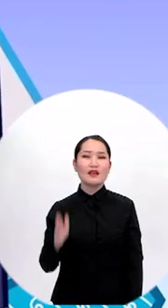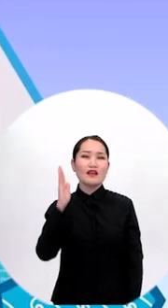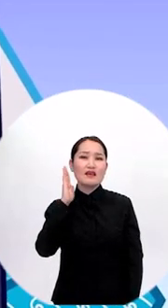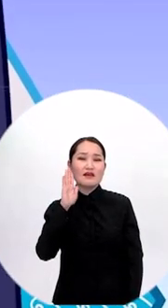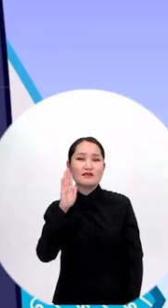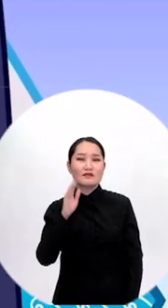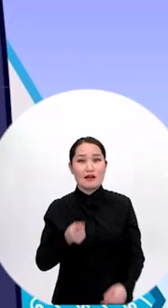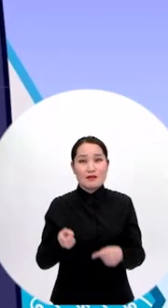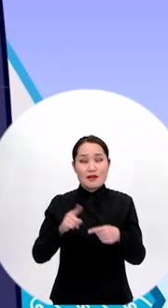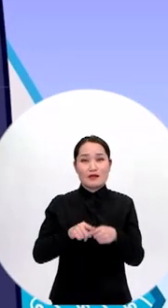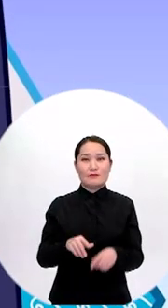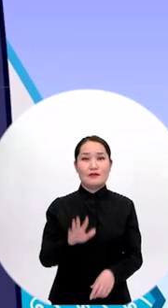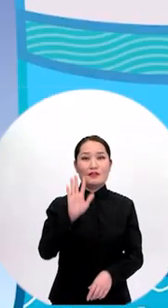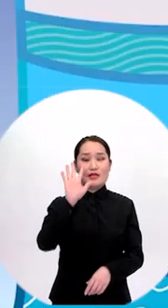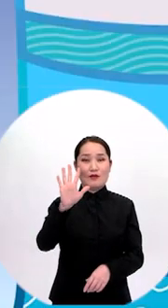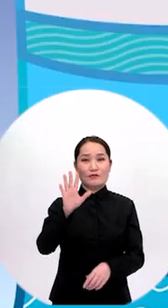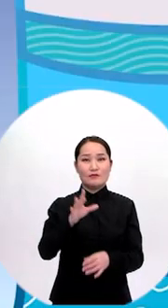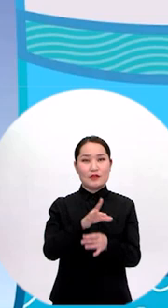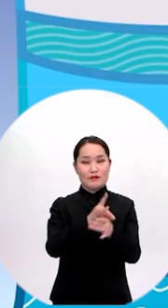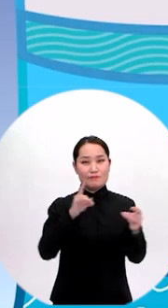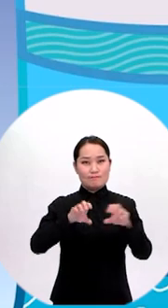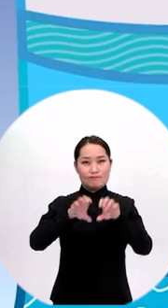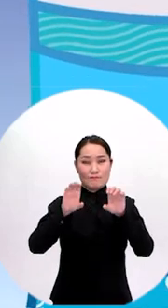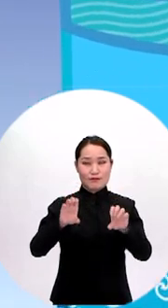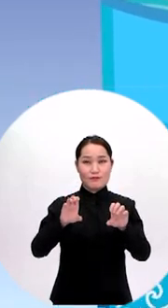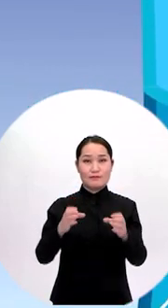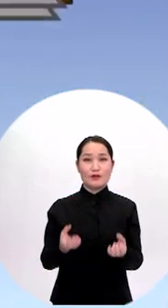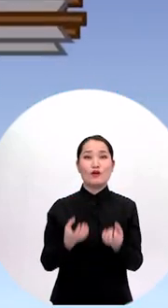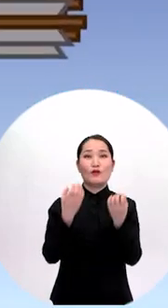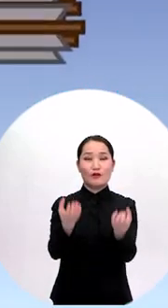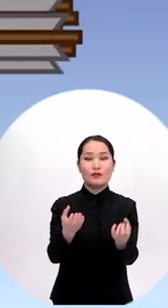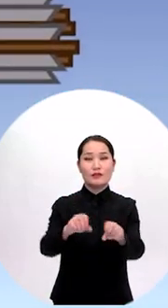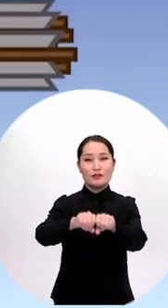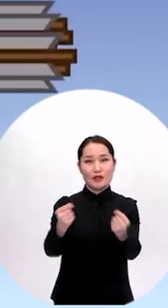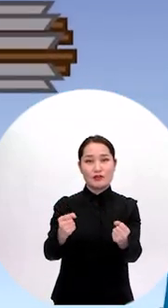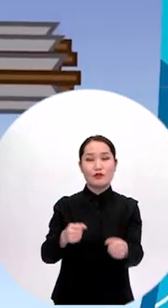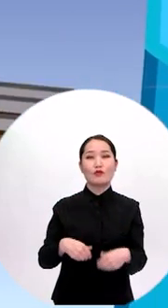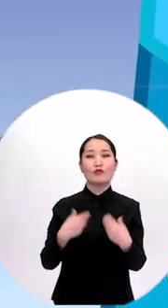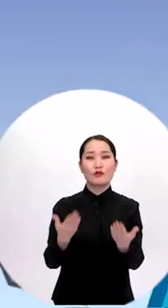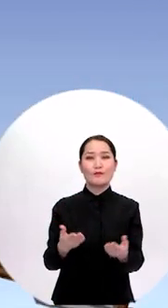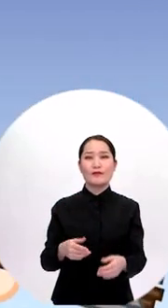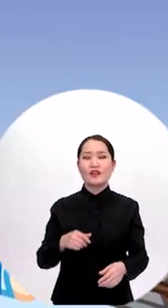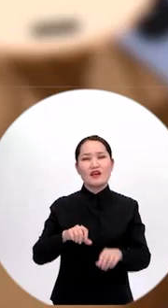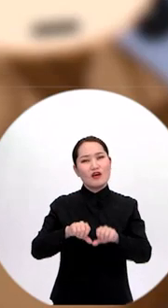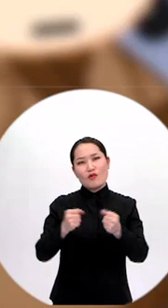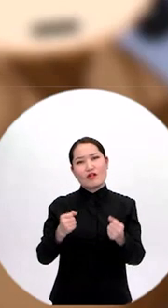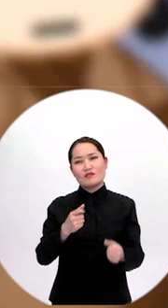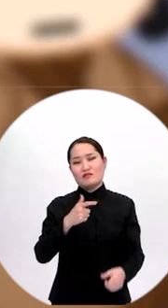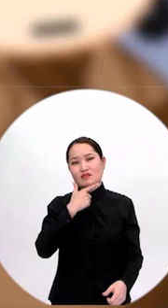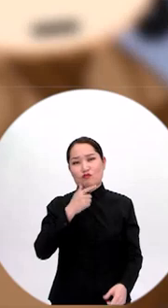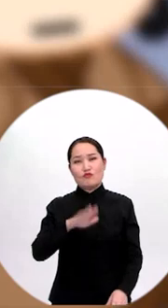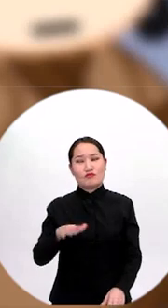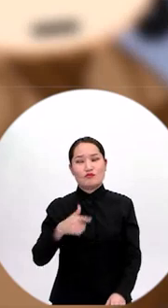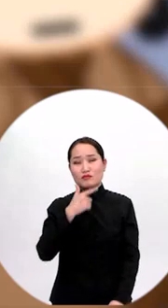Их дахин өөр таван сум нийлүүлж боогоод хугал гэд өгв. Хин нь ч хугалж